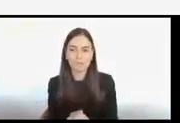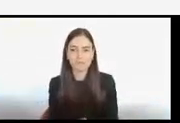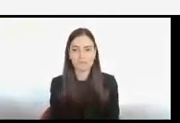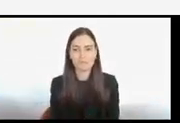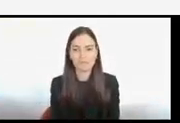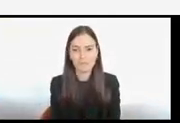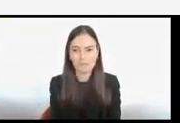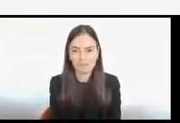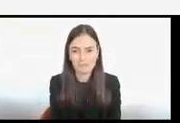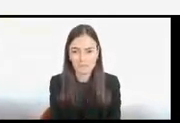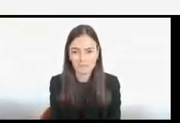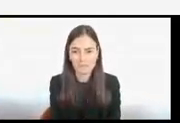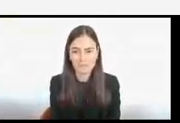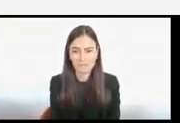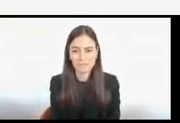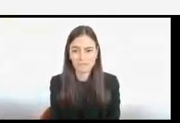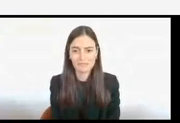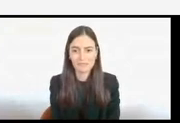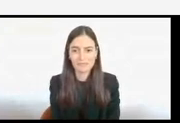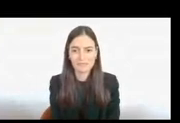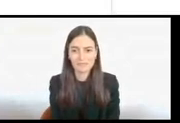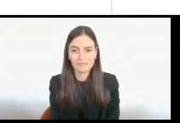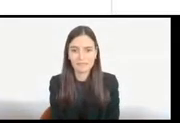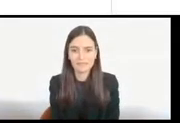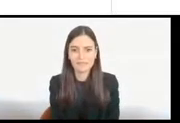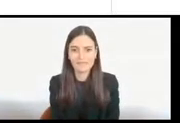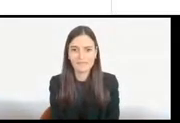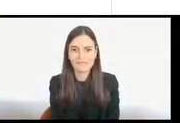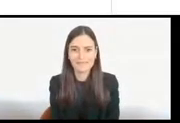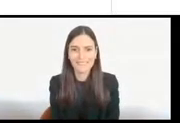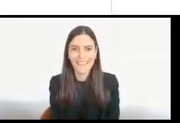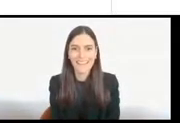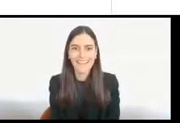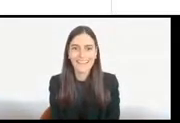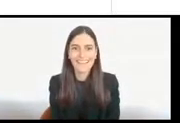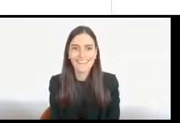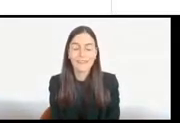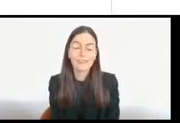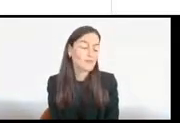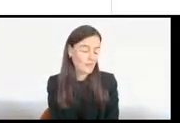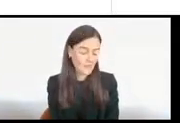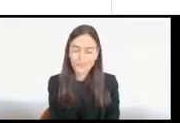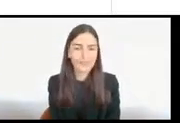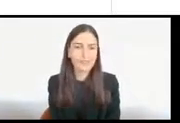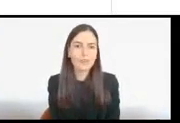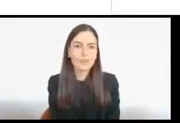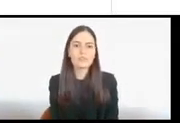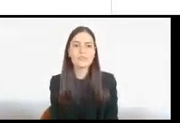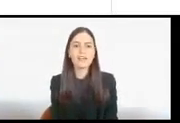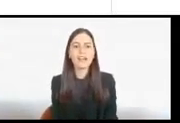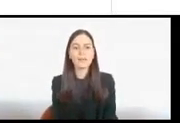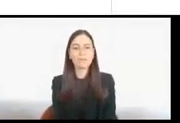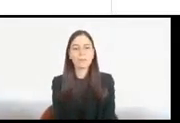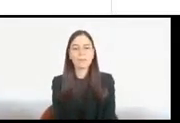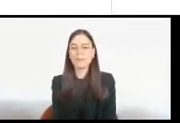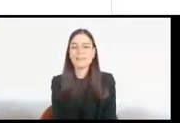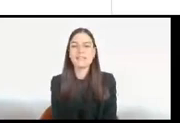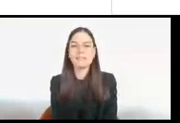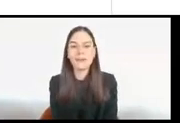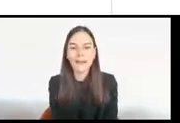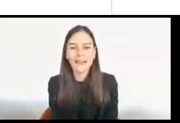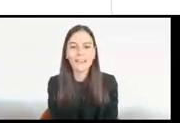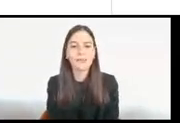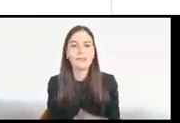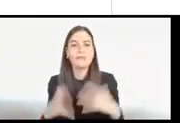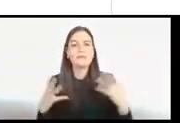rendement. Et ça s'adresse à qui ? Les SCPI, la pure papier de façon générale ? De façon générale, la pierre papier,